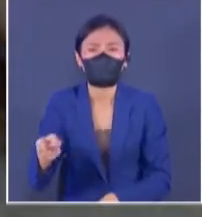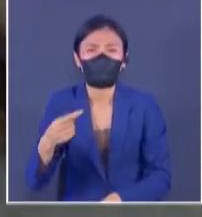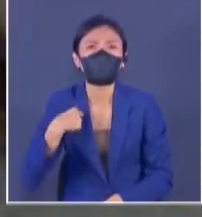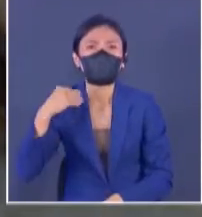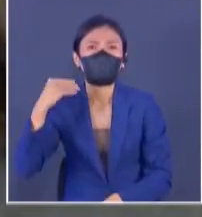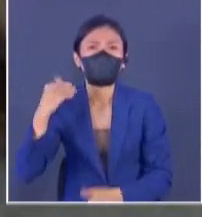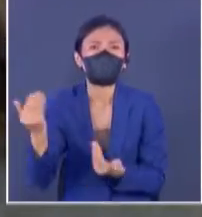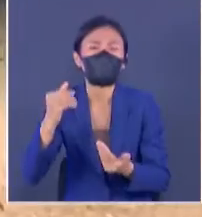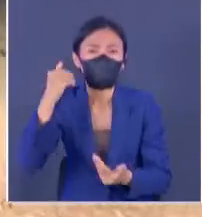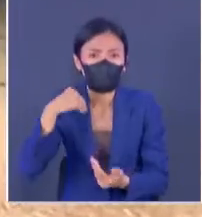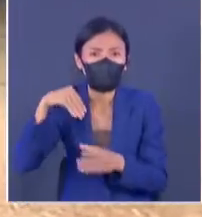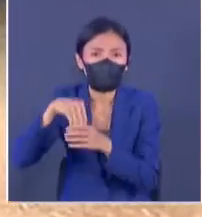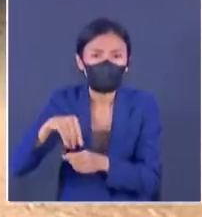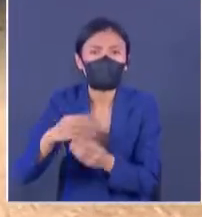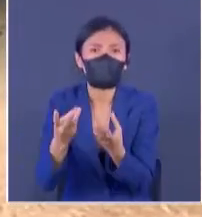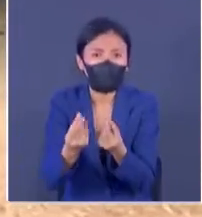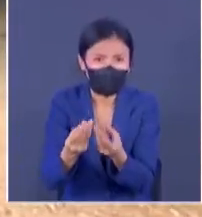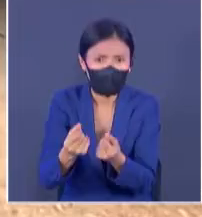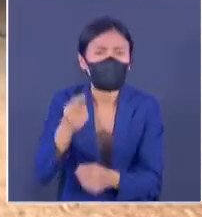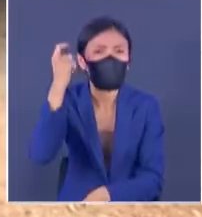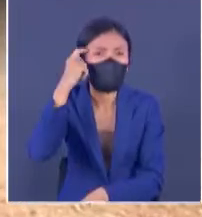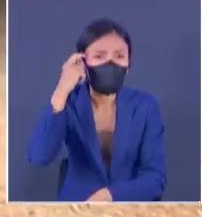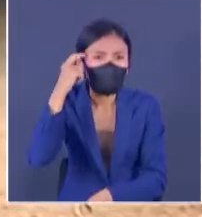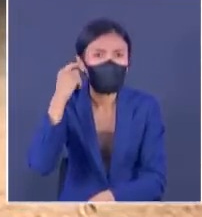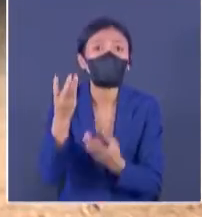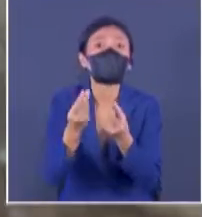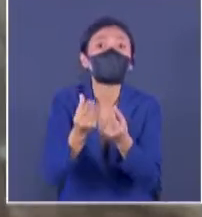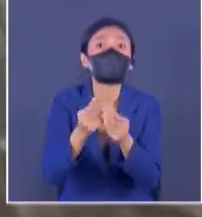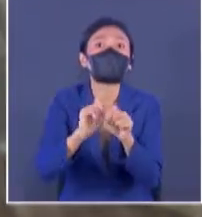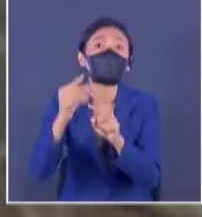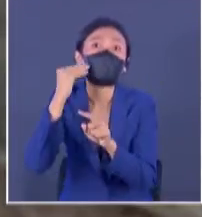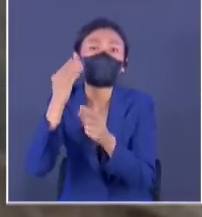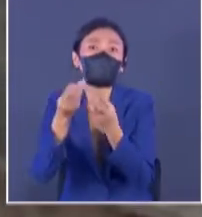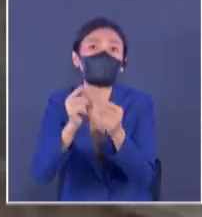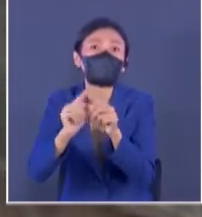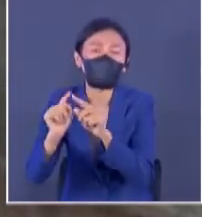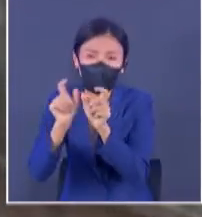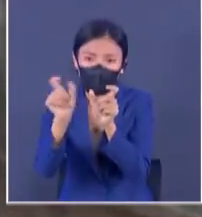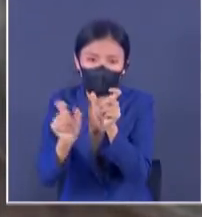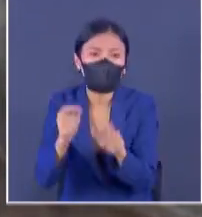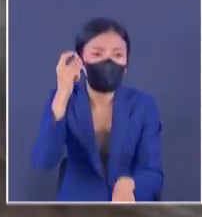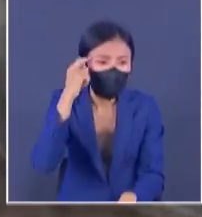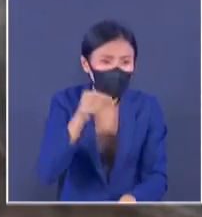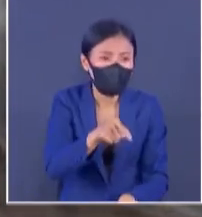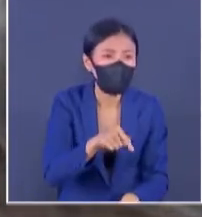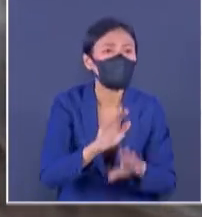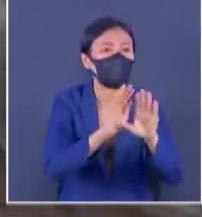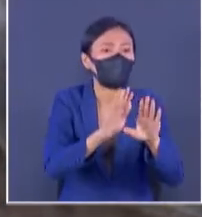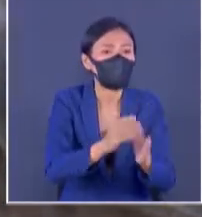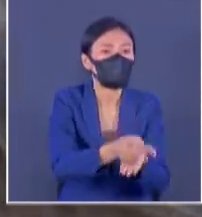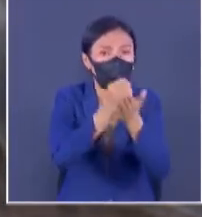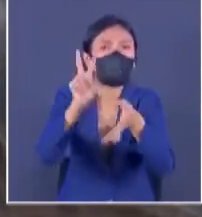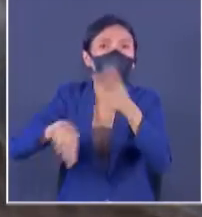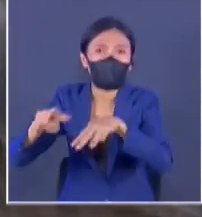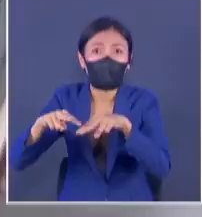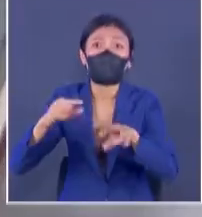จริญชัยตำบลโบดอำเภอพิมายจังหวัดนครราชสีมาทางผู้ใหญ่บ้านจึงได้มีการถ่ายภาพของนายบุญเที่ยงเก็บไว้น